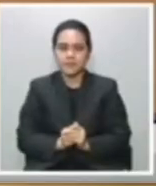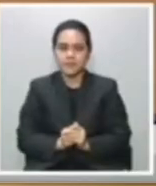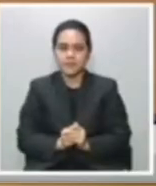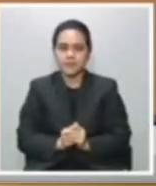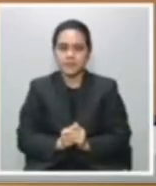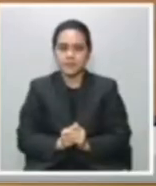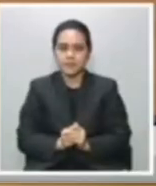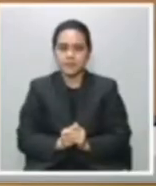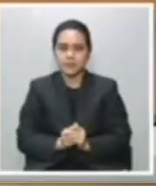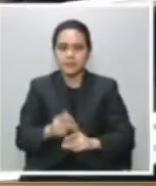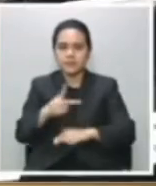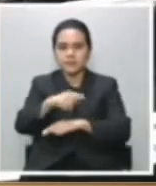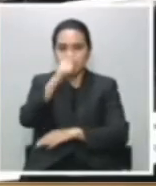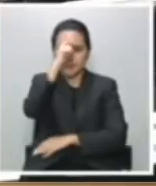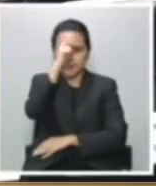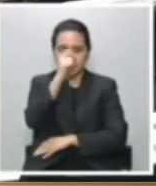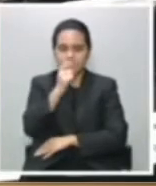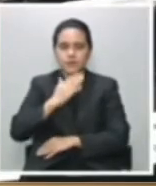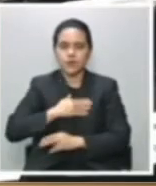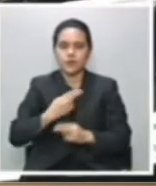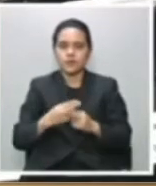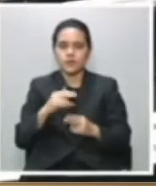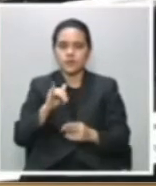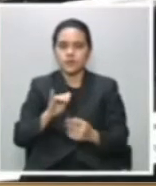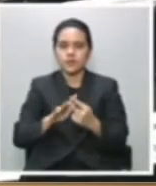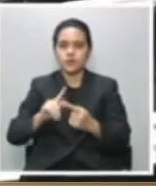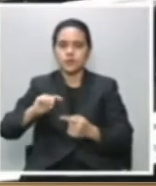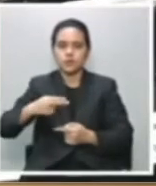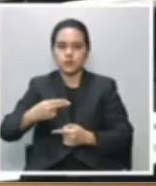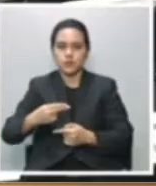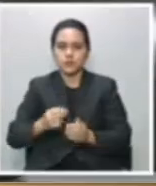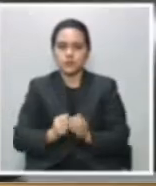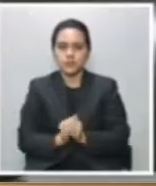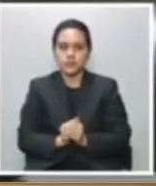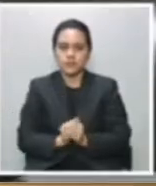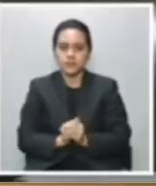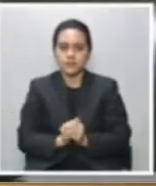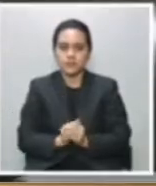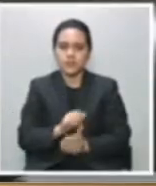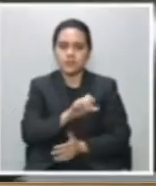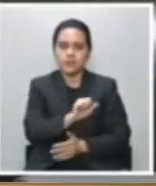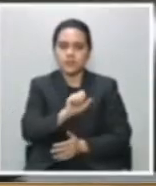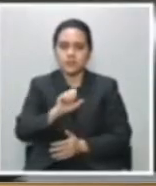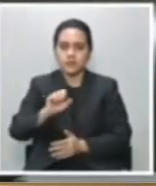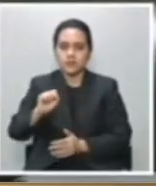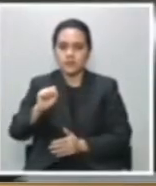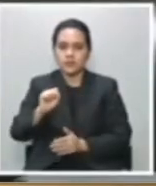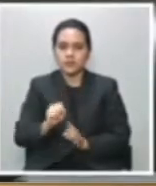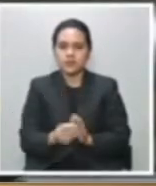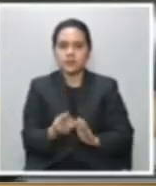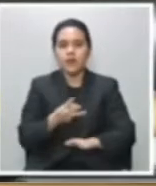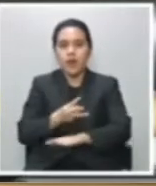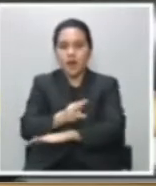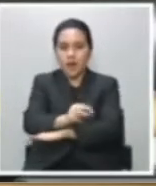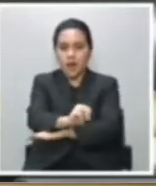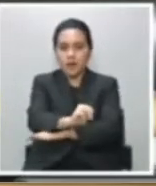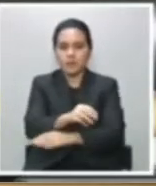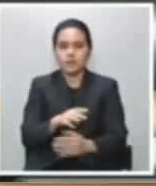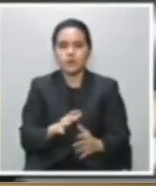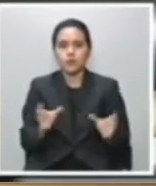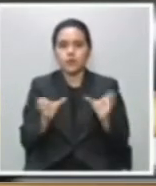ับเรียนท่านประธานที่เคารพกับผมนายยุทธพงศ์จรัสเถียรสมาชิกสภาผู้แทนราษฎรจังหวัดมหาสารคามพรรคเพื่อ